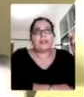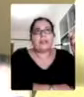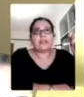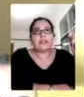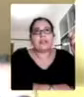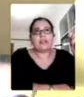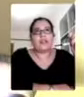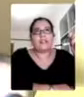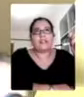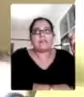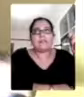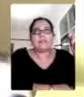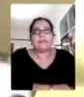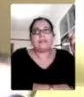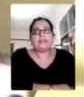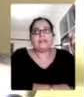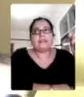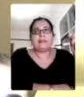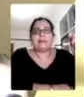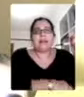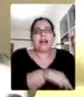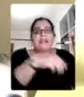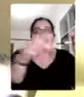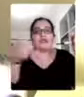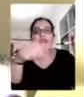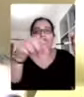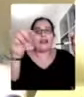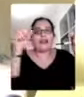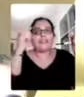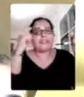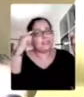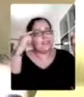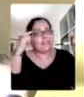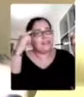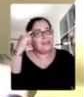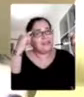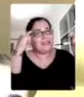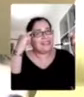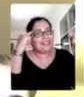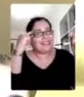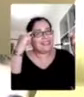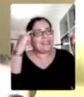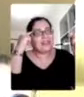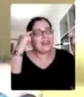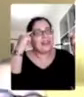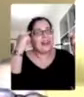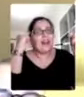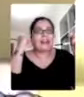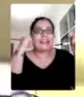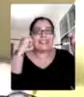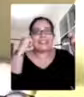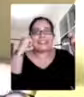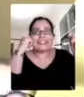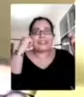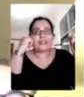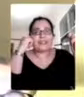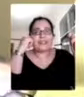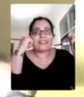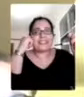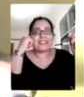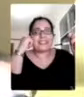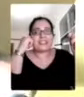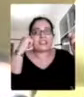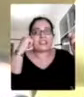Ama şöyle diyeyim, bir aile düşünün. Ailedeki, ben anneme öyle açıklamıştım. Ailede